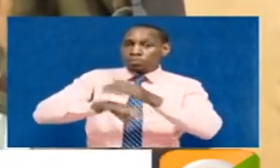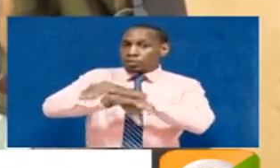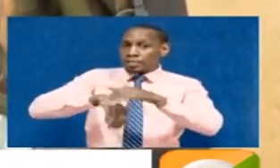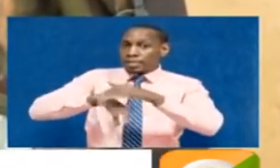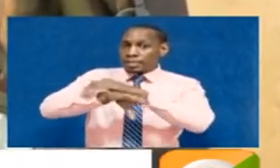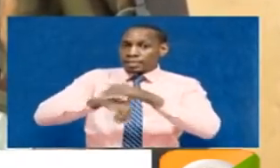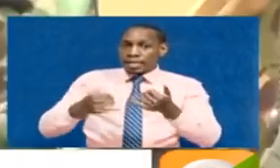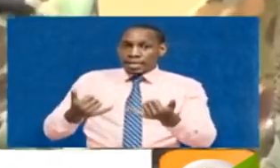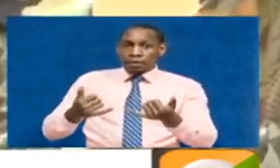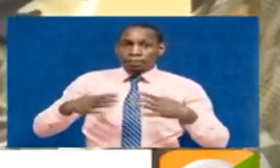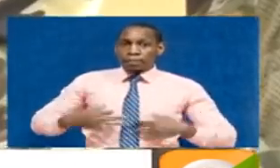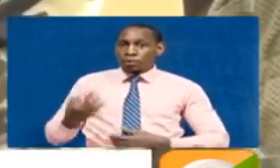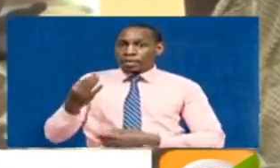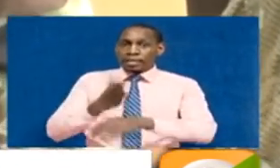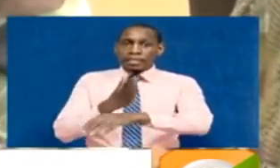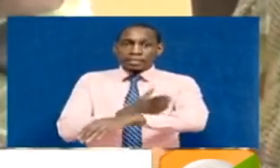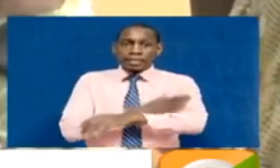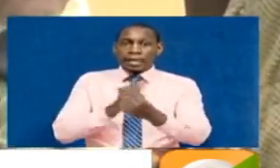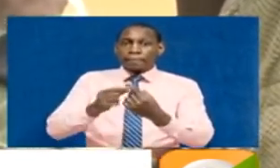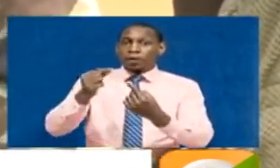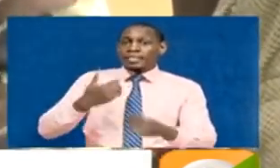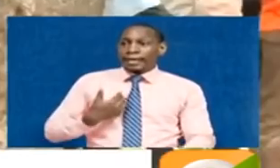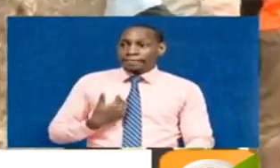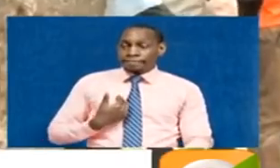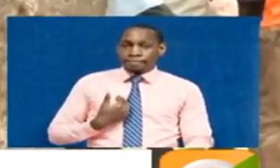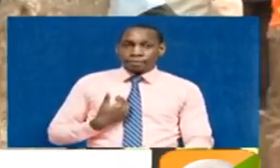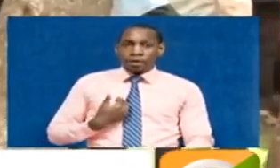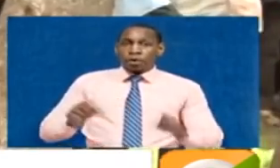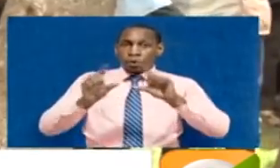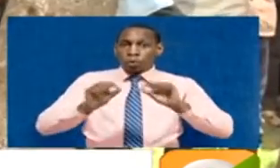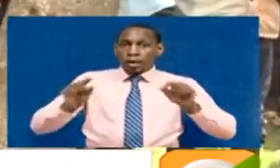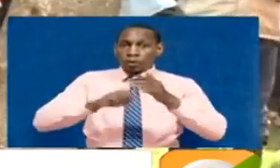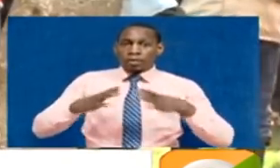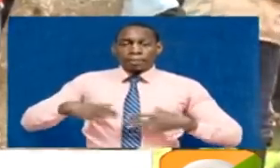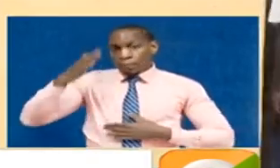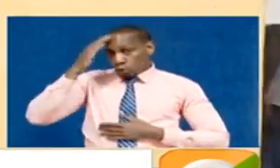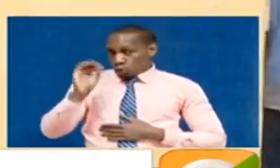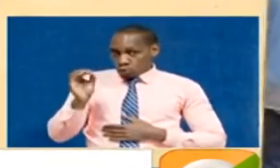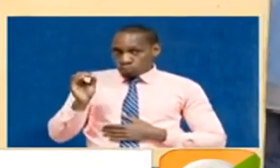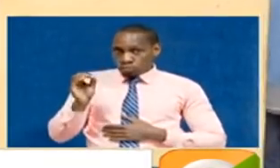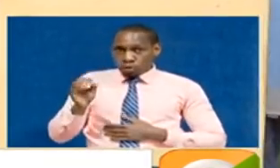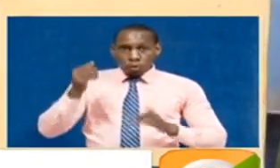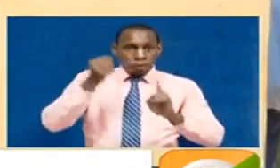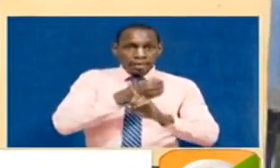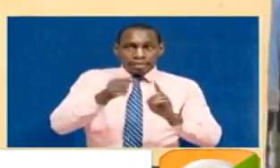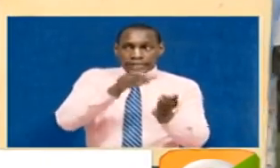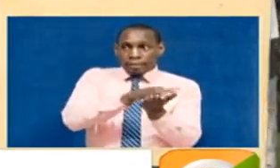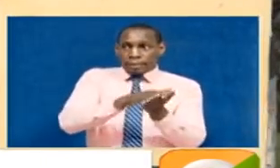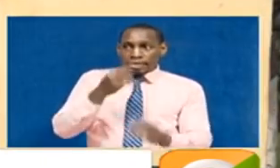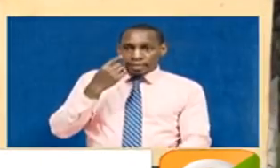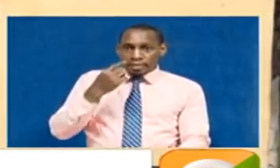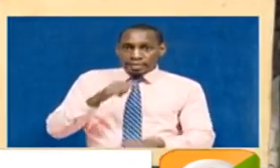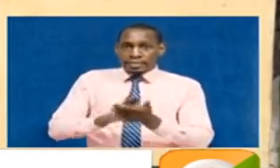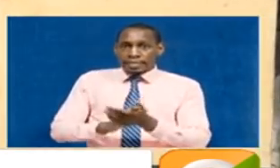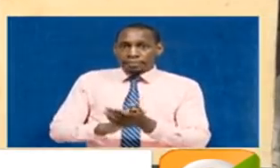wizi kilichoacha watu watatu na majeraha ya risasi. Inadaiwa kuwa watu wasiojulikana walifumania benki la ushirika Co-operative